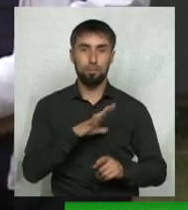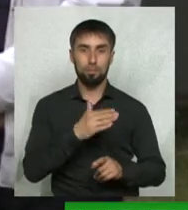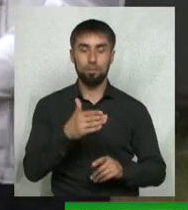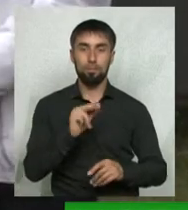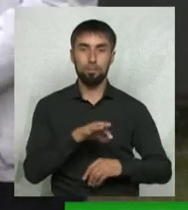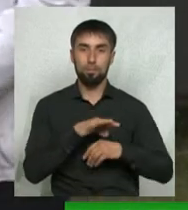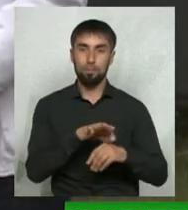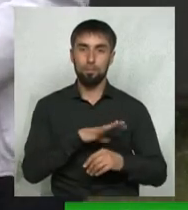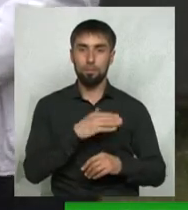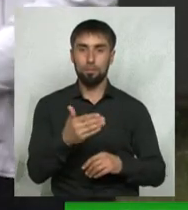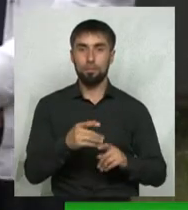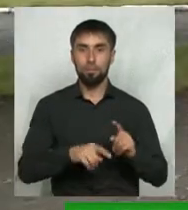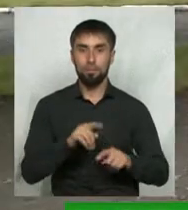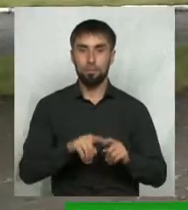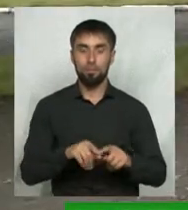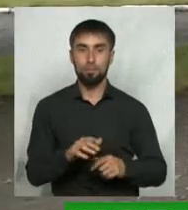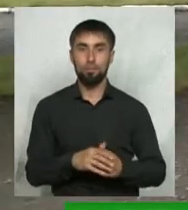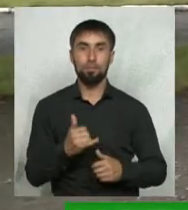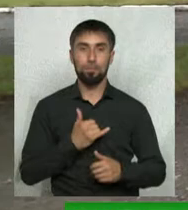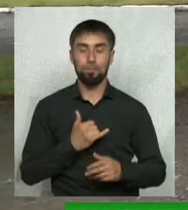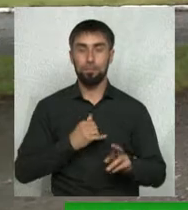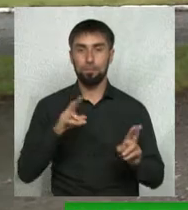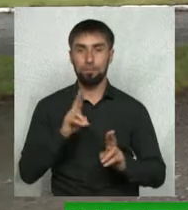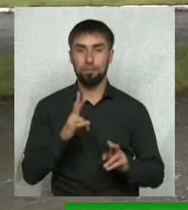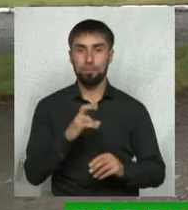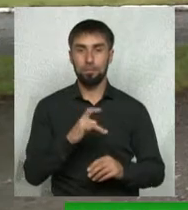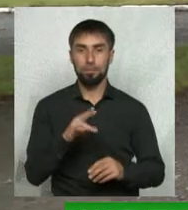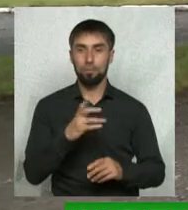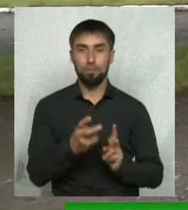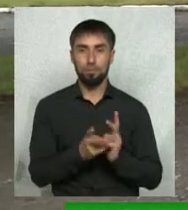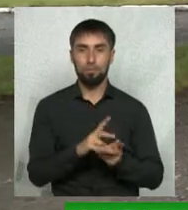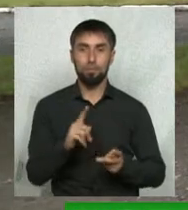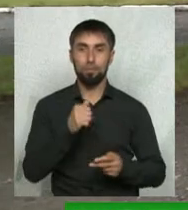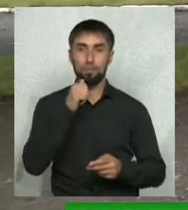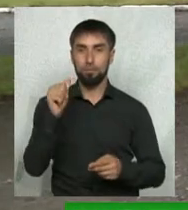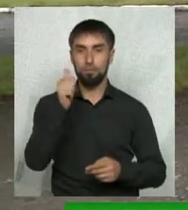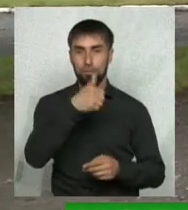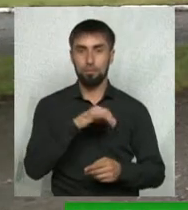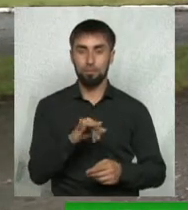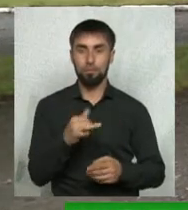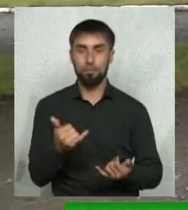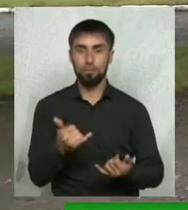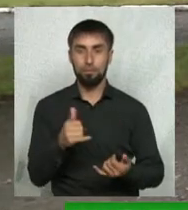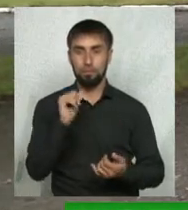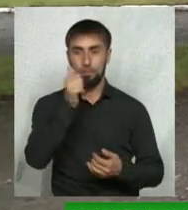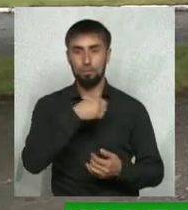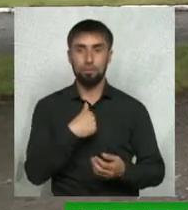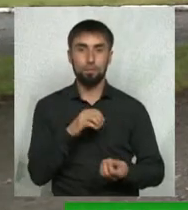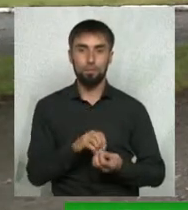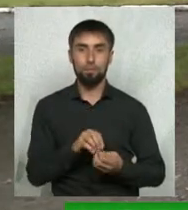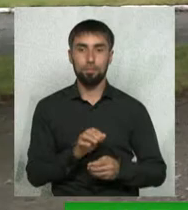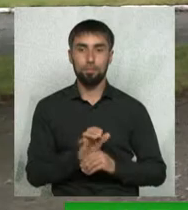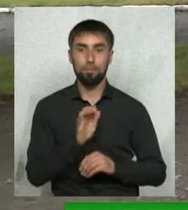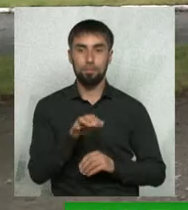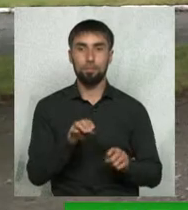как провожали вас ваши родители. У нас традиционно наряд не изменился, что и в прошлом году, и вот в этот год мы также отправляем